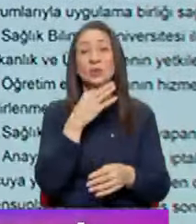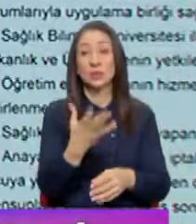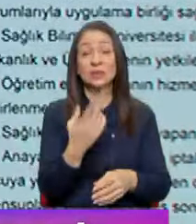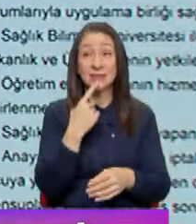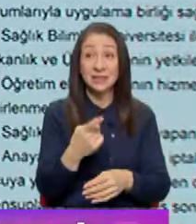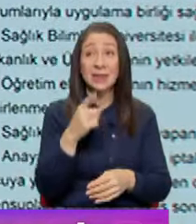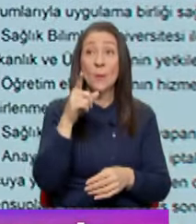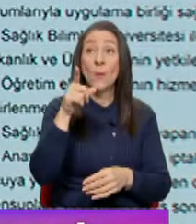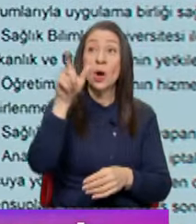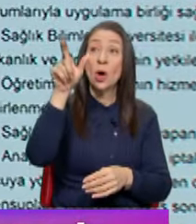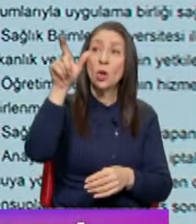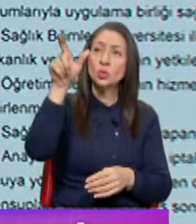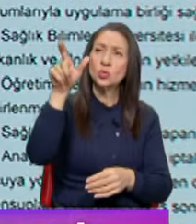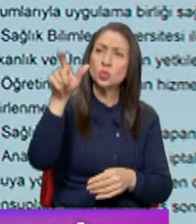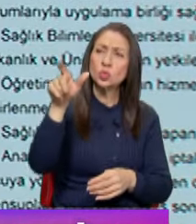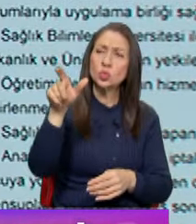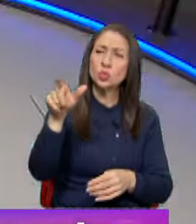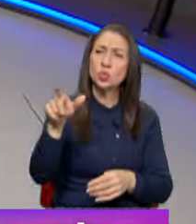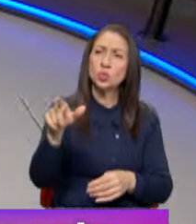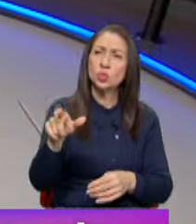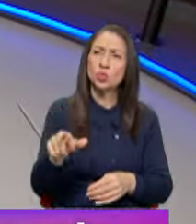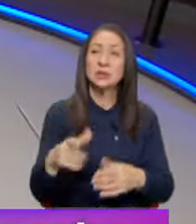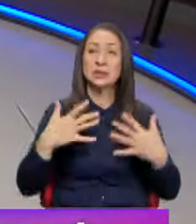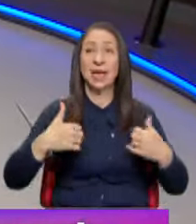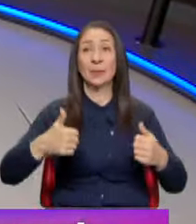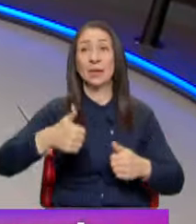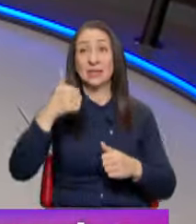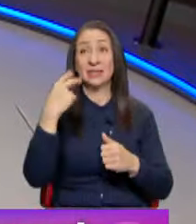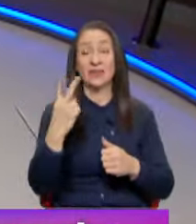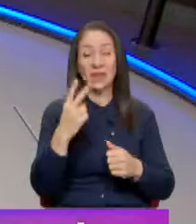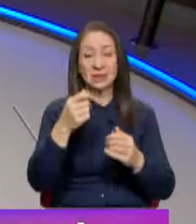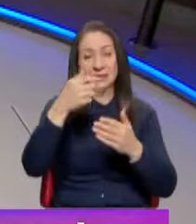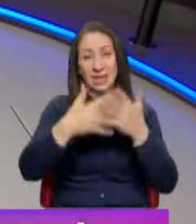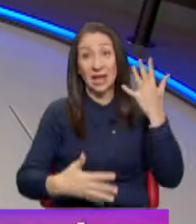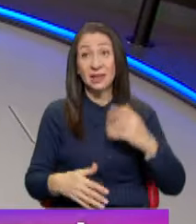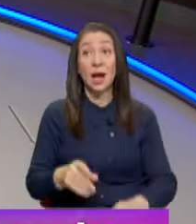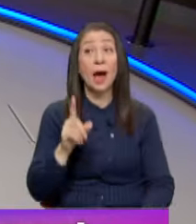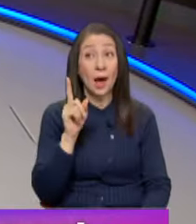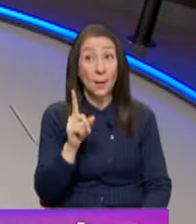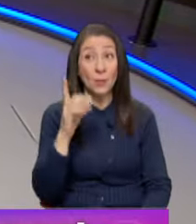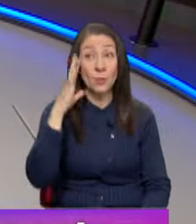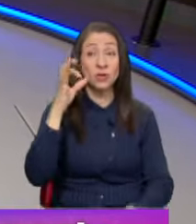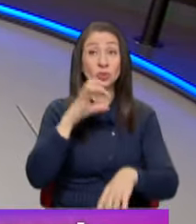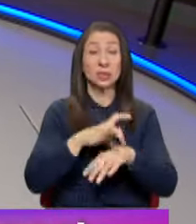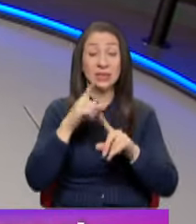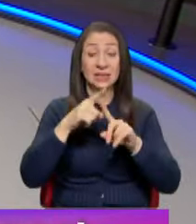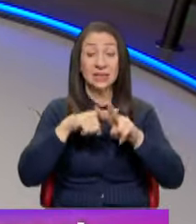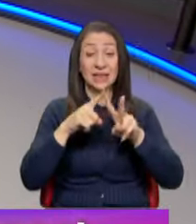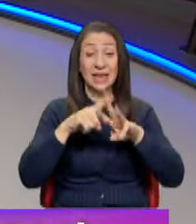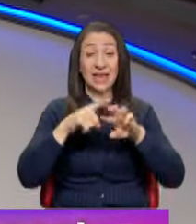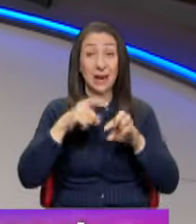denildi böyle uzun uzadıya da E Sağlık Bakanı tarafından sıralandı yalnız Profesör Doktor Taner